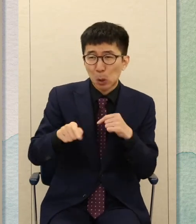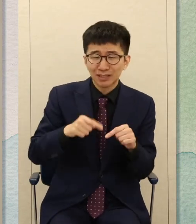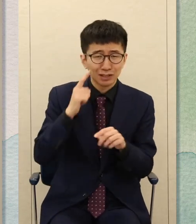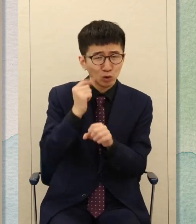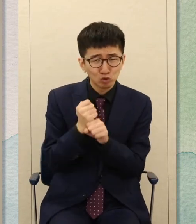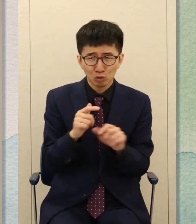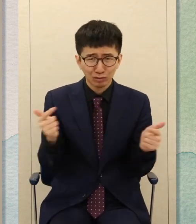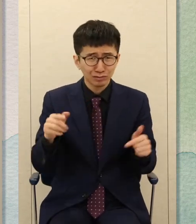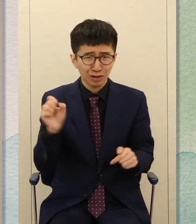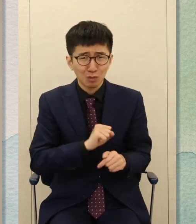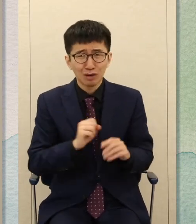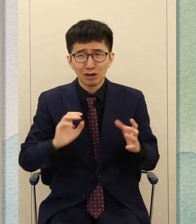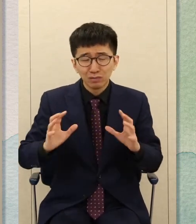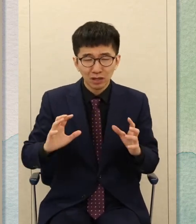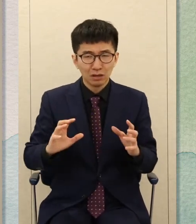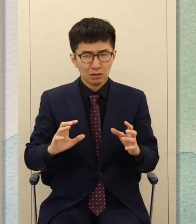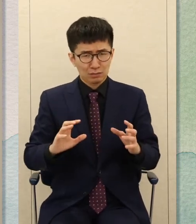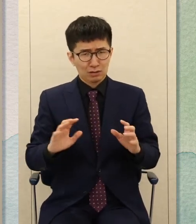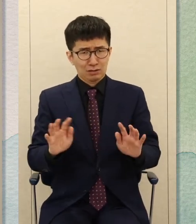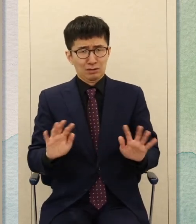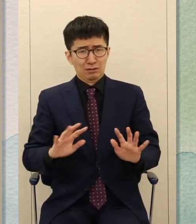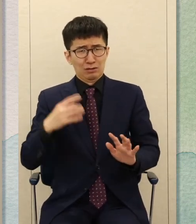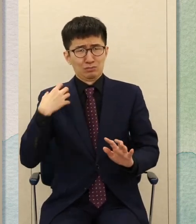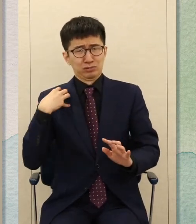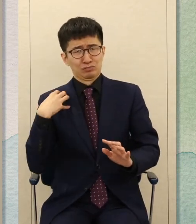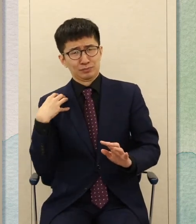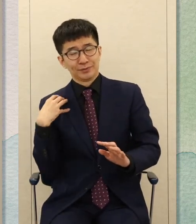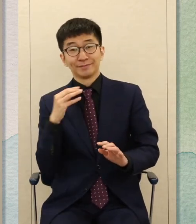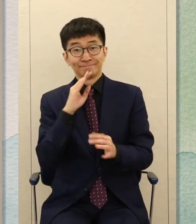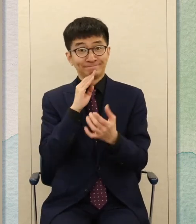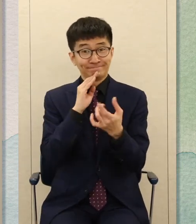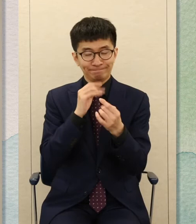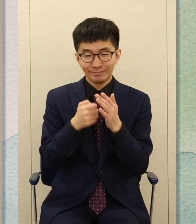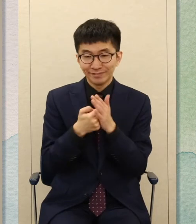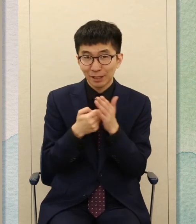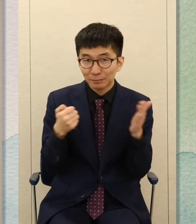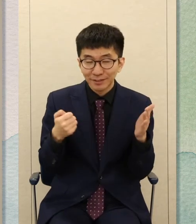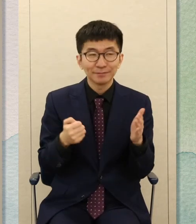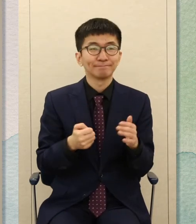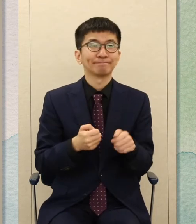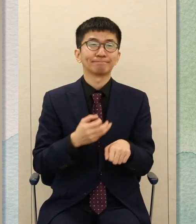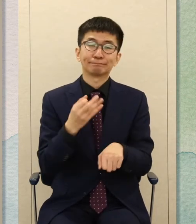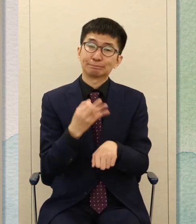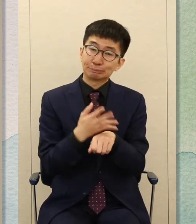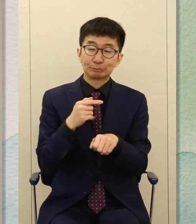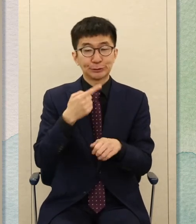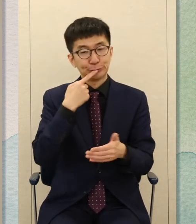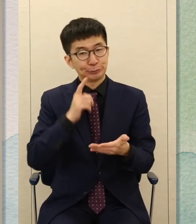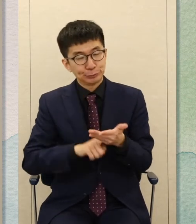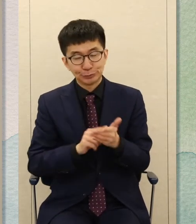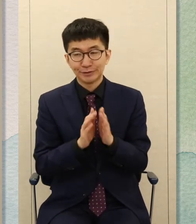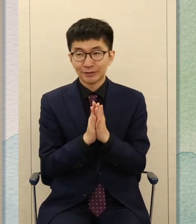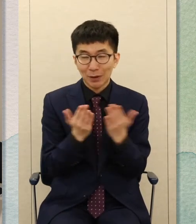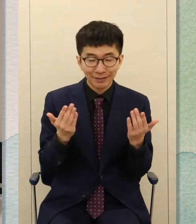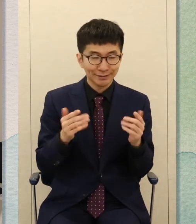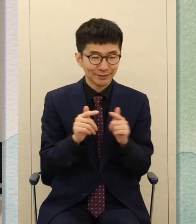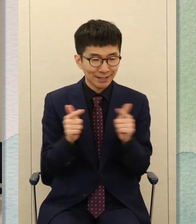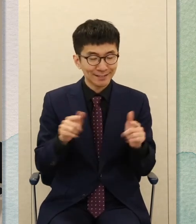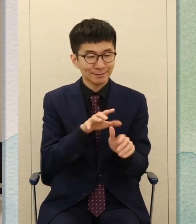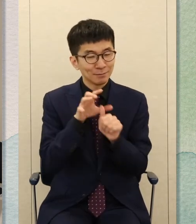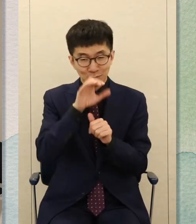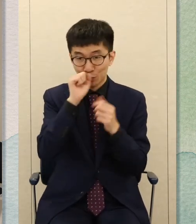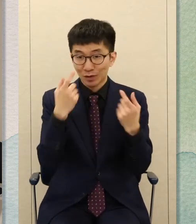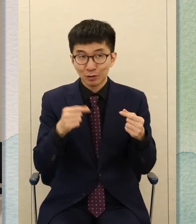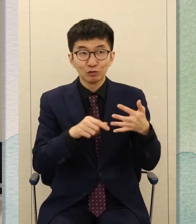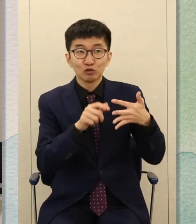같이 읽어가지고 토론하기 너무 어렵잖아요. 그러니까 그런 책들은 참 다루기 어렵다. 그 다음에